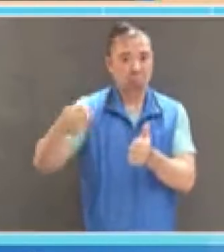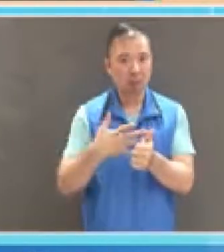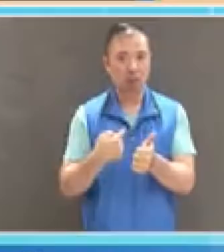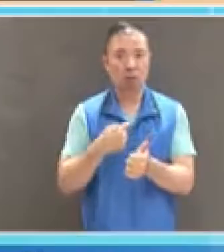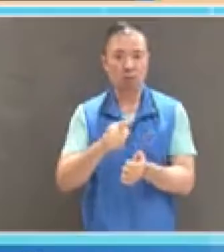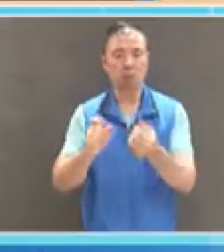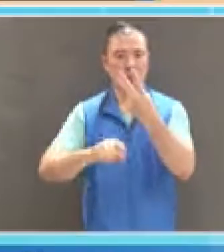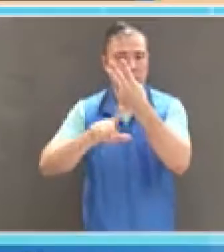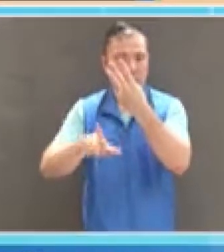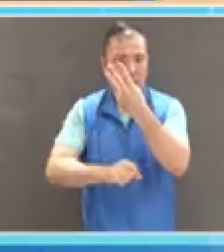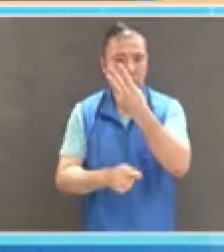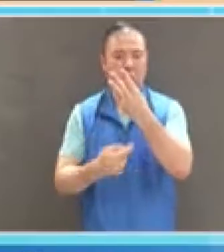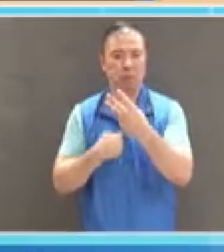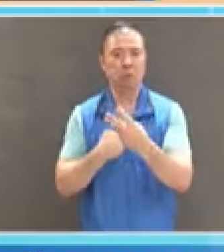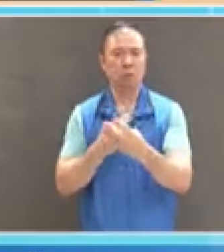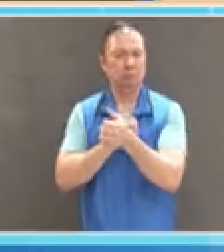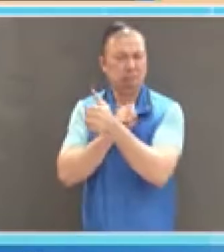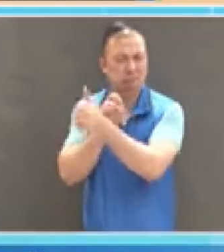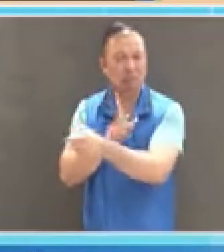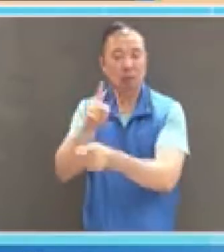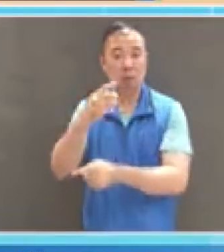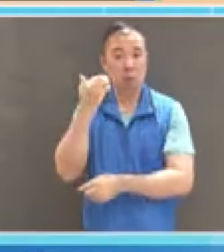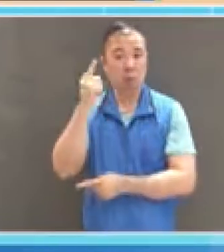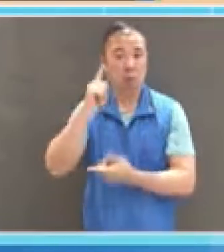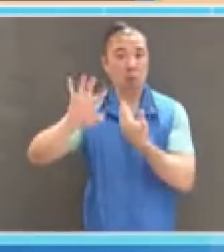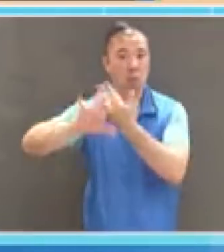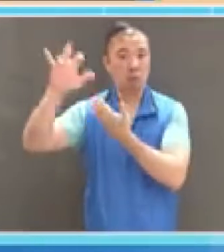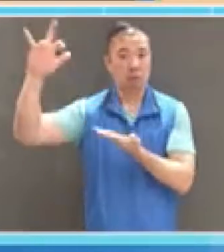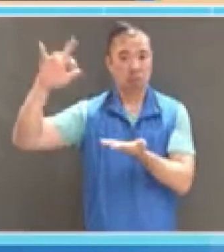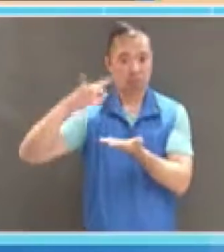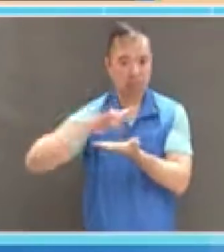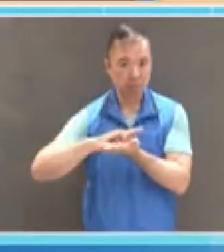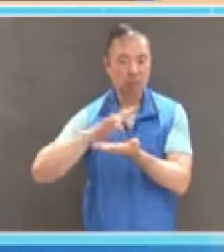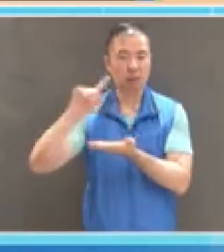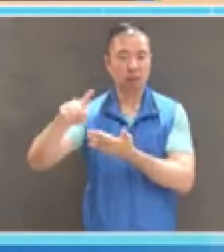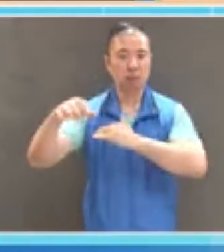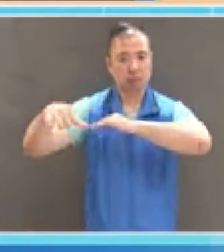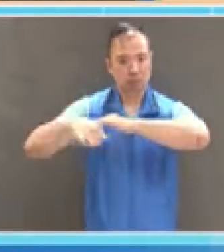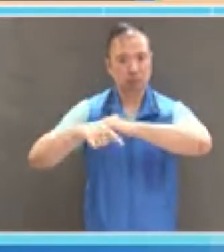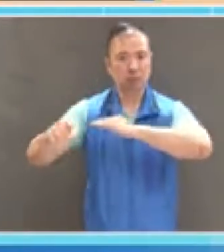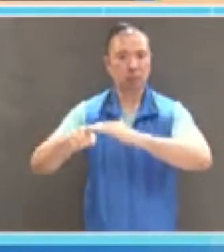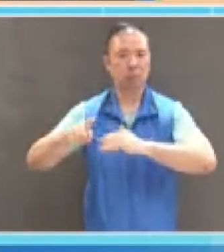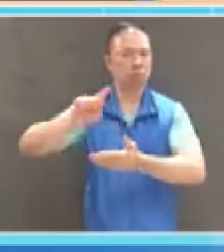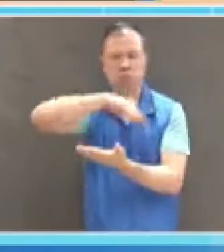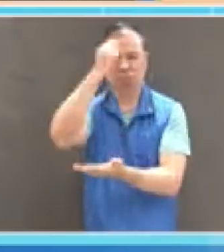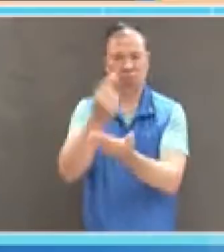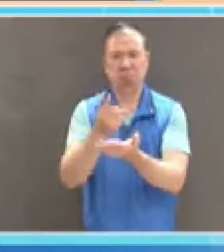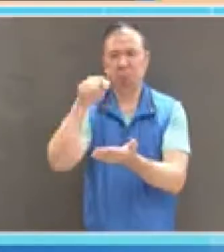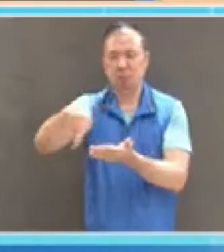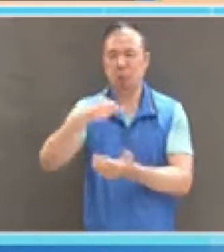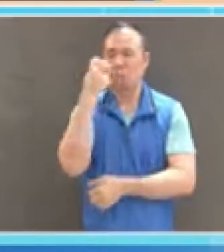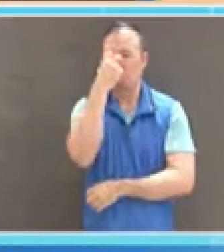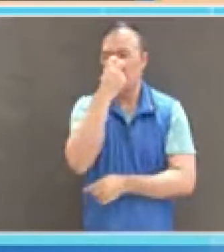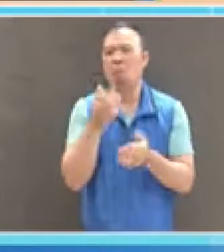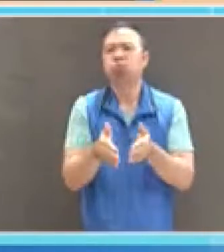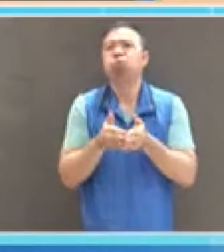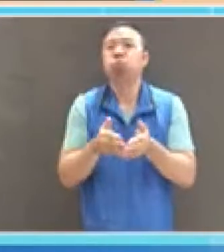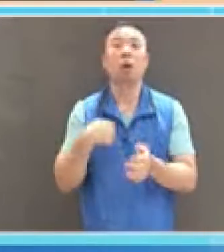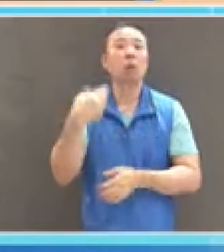入境要普筛。当时我讲的时阵，很多的民意代